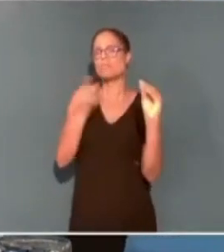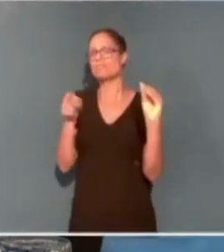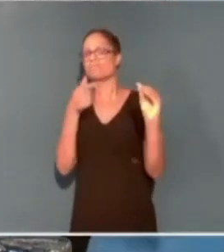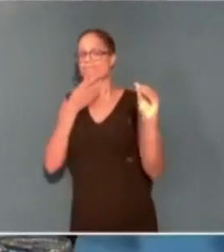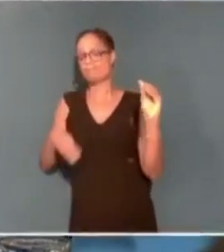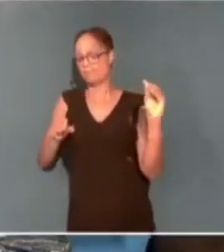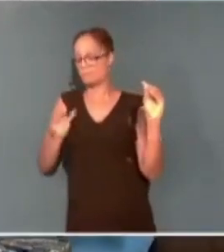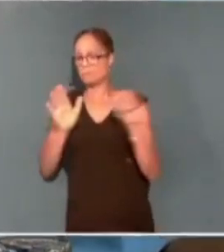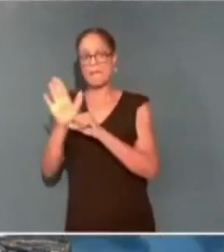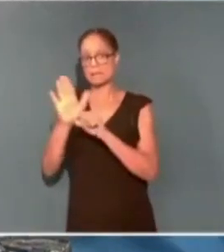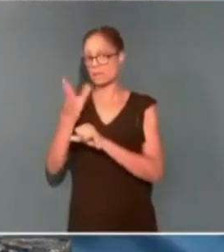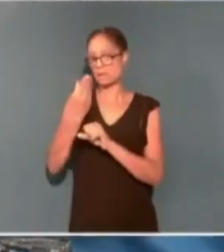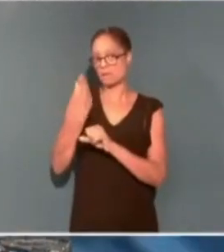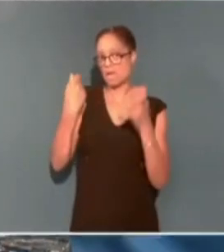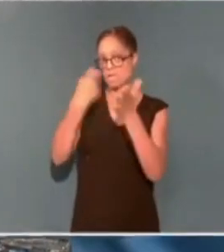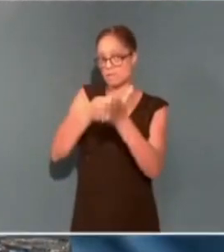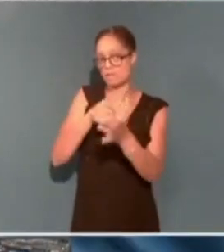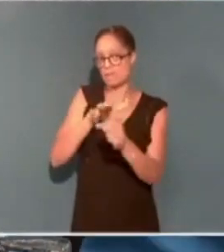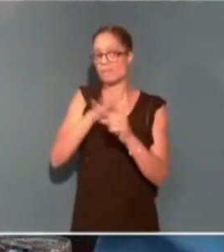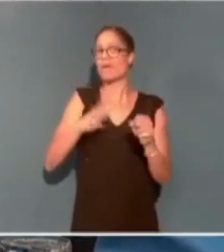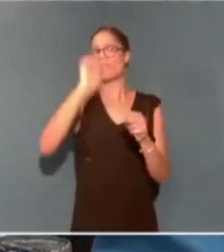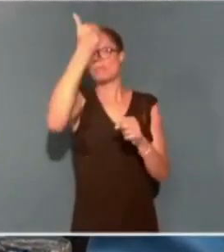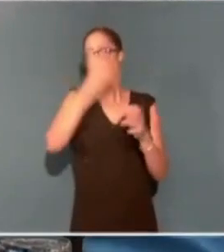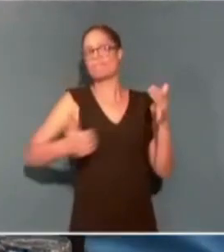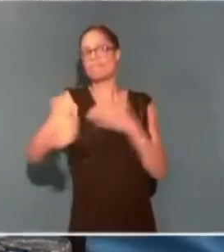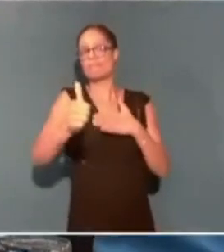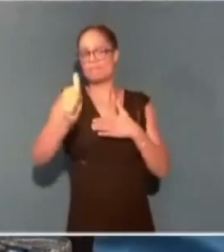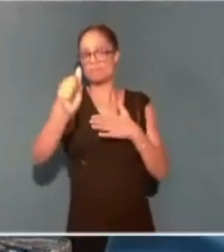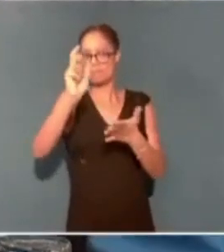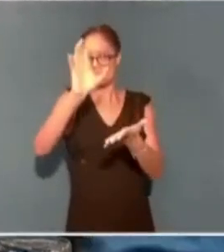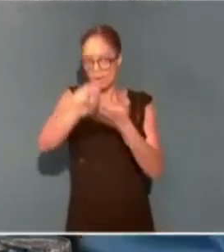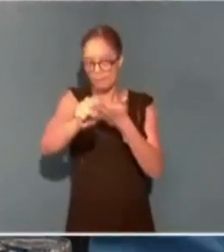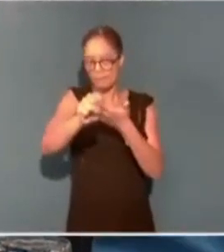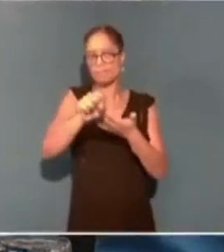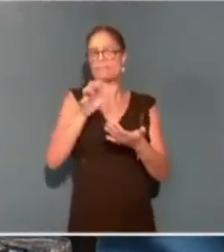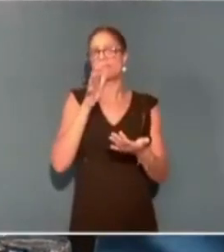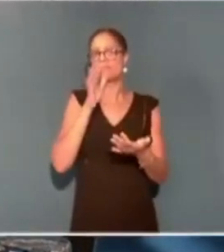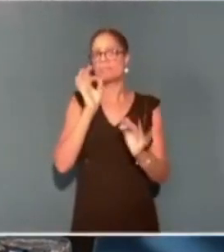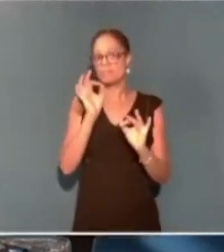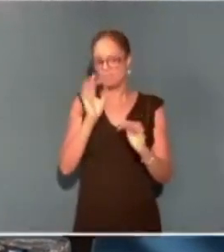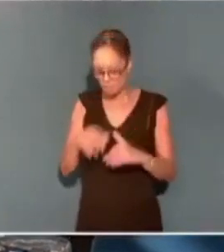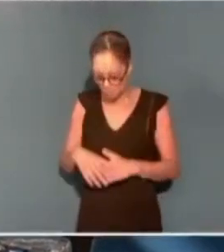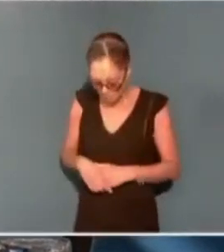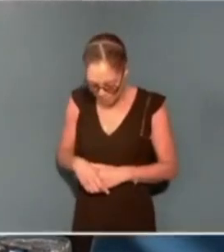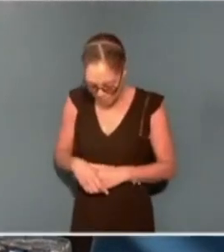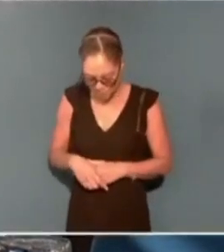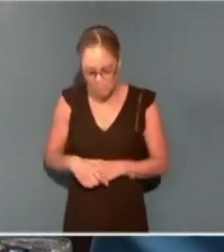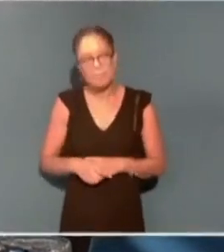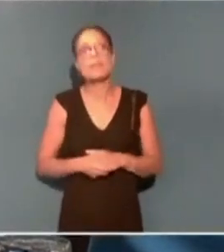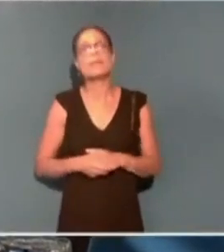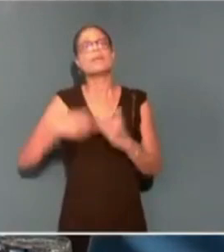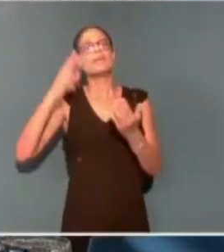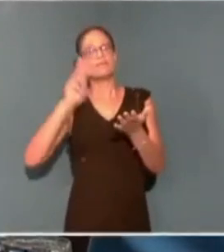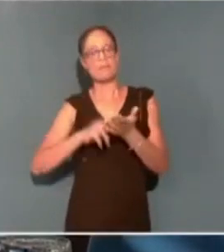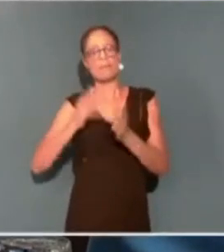moyens d'emblée de faire la préemption pour conserver ce patrimoine-là dans l'union agricole. Alors, c'est vrai, par le